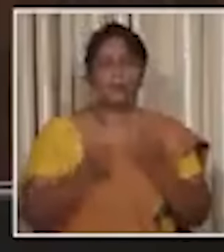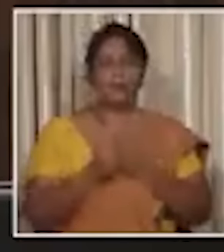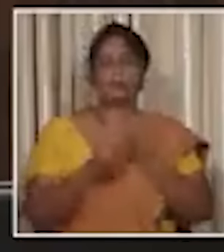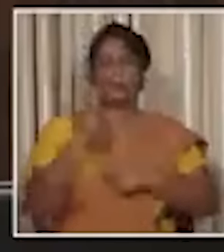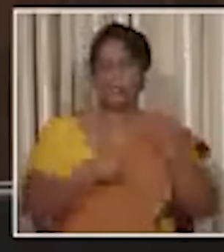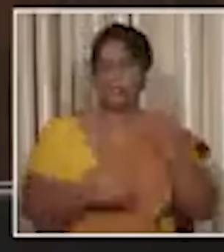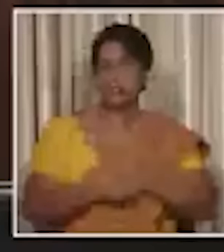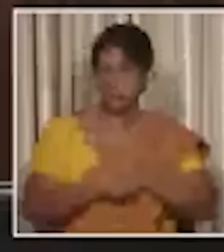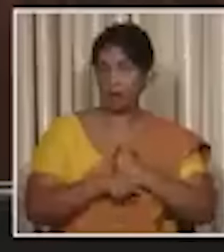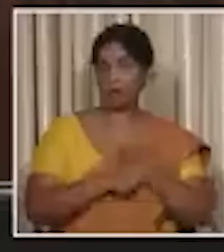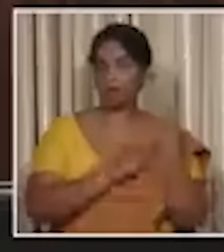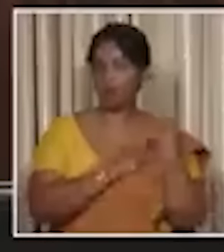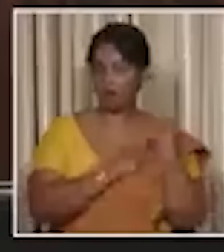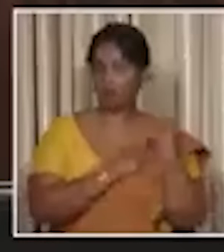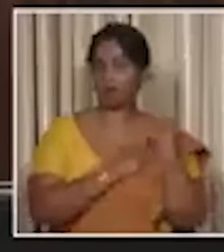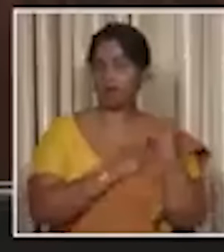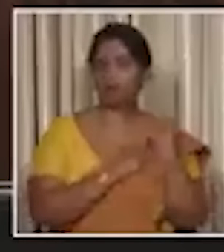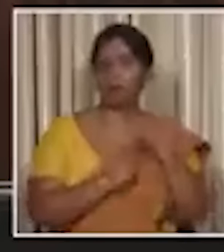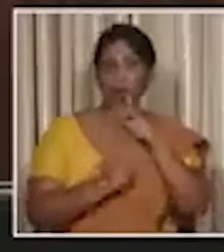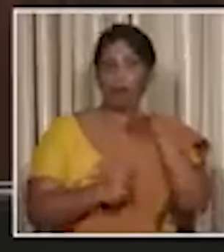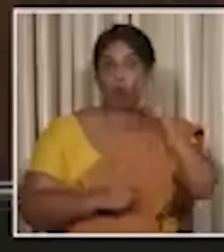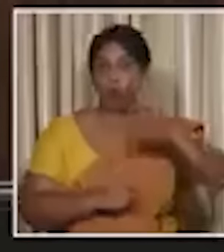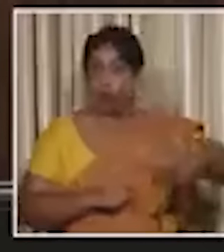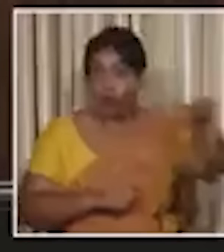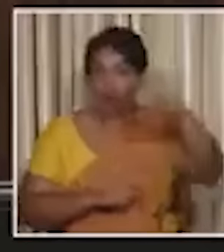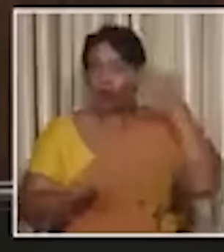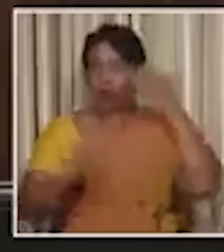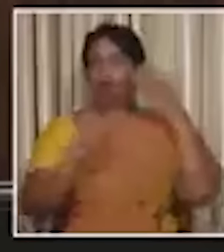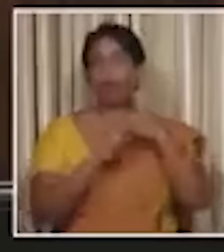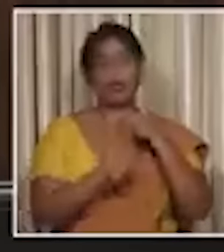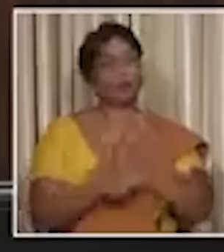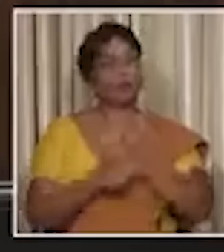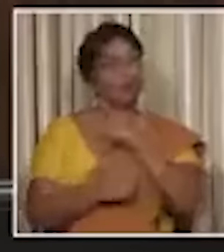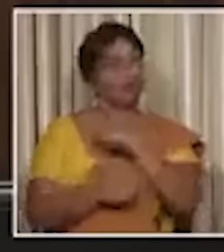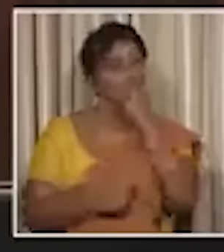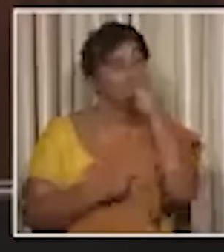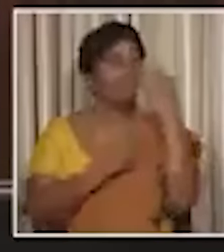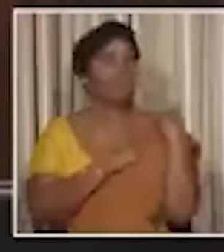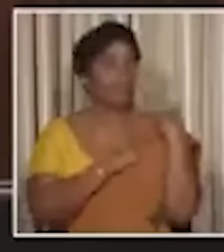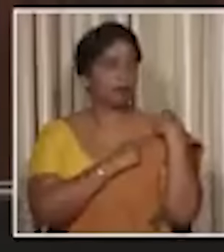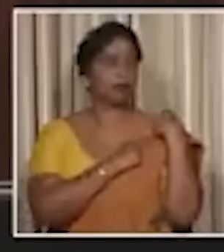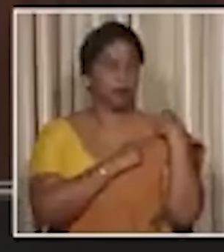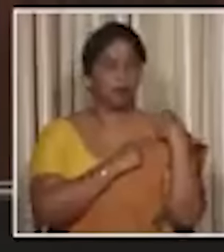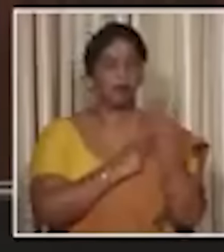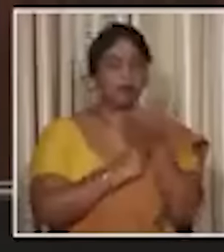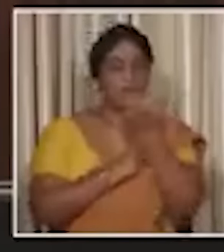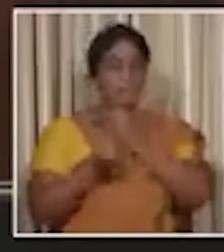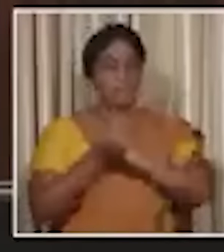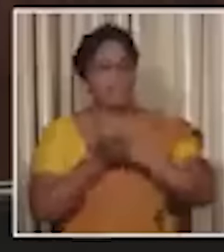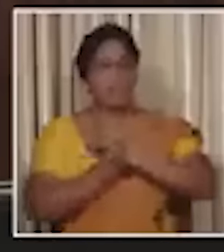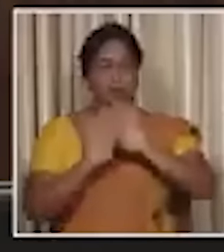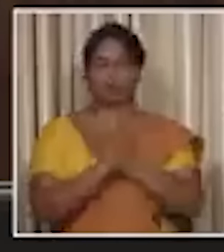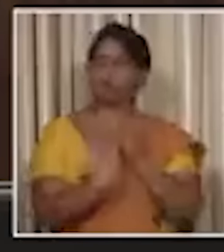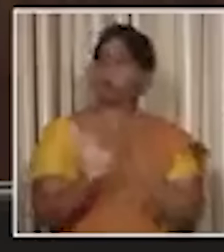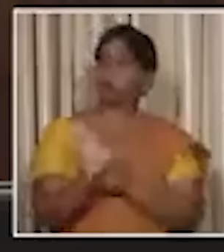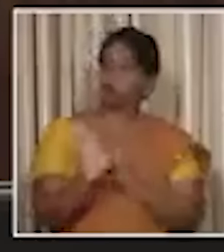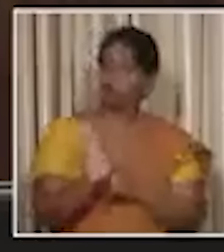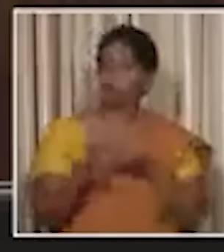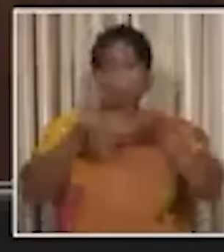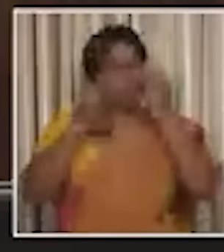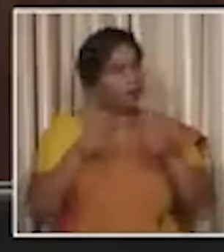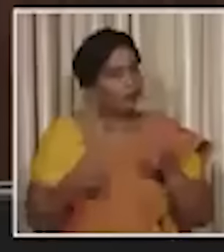ராஜீவ் மகாஜனையும் பகண்டா சேவா அகண்டவத்